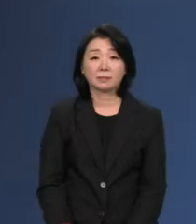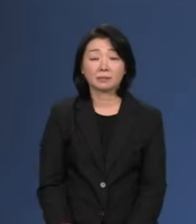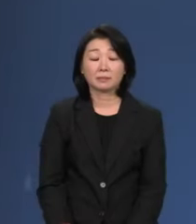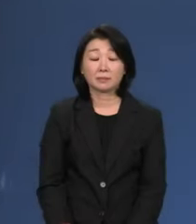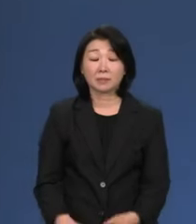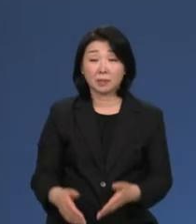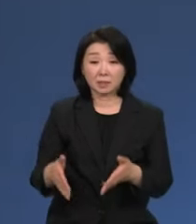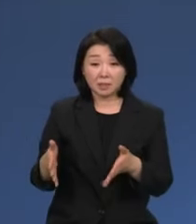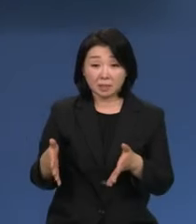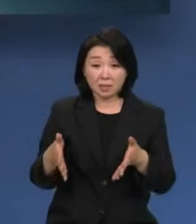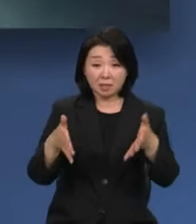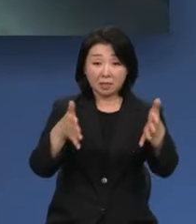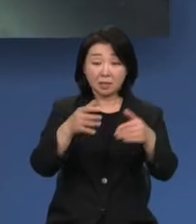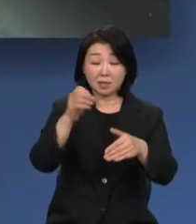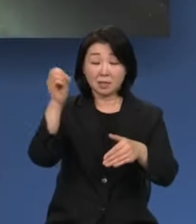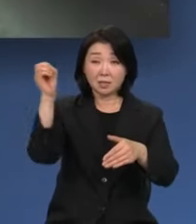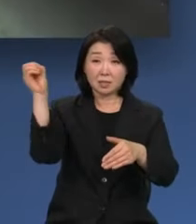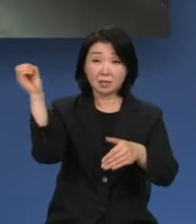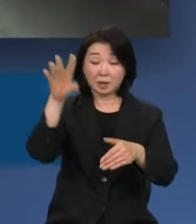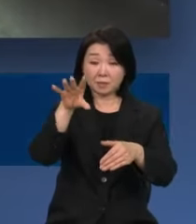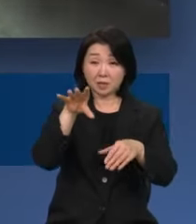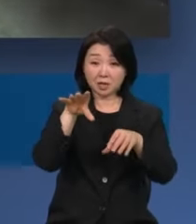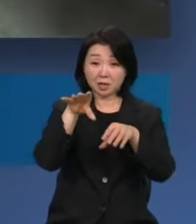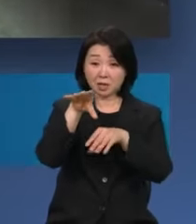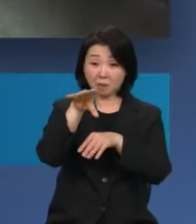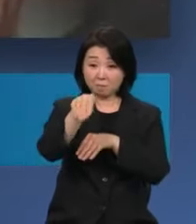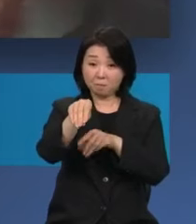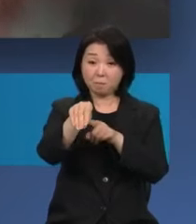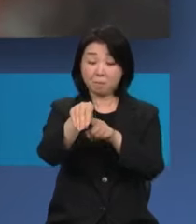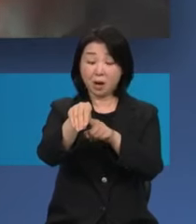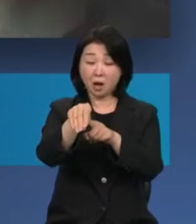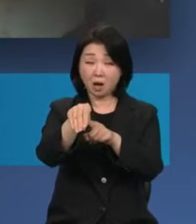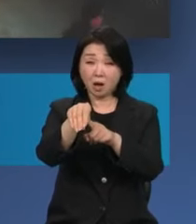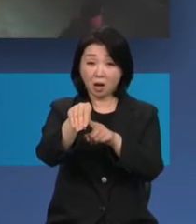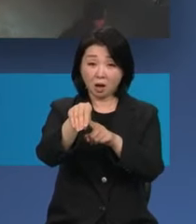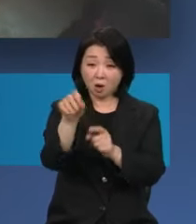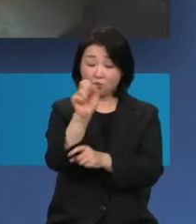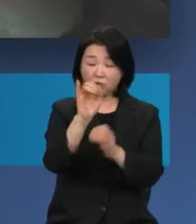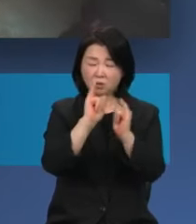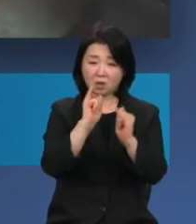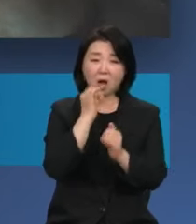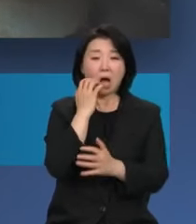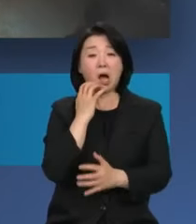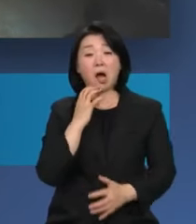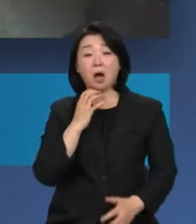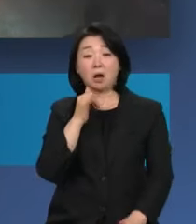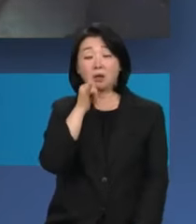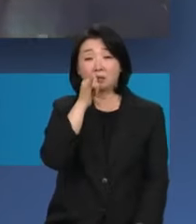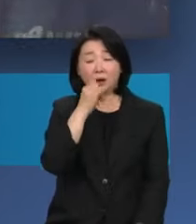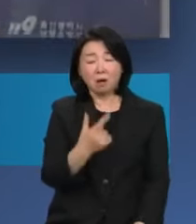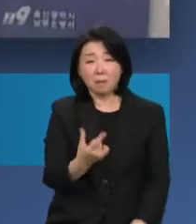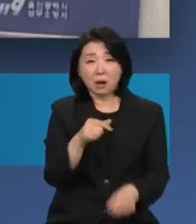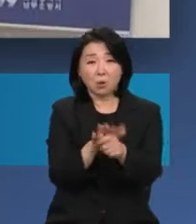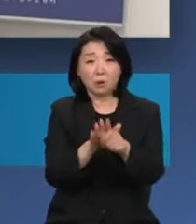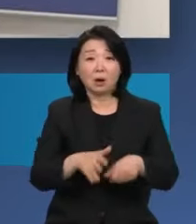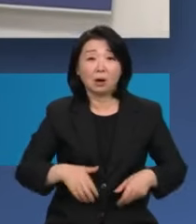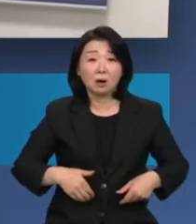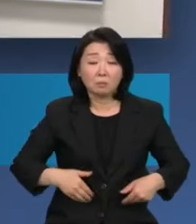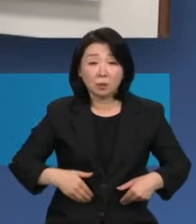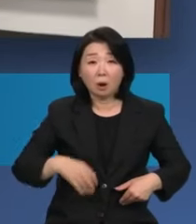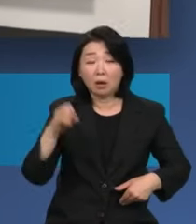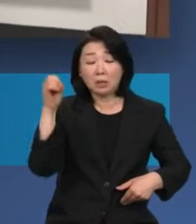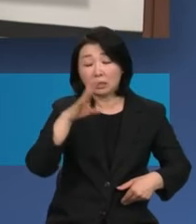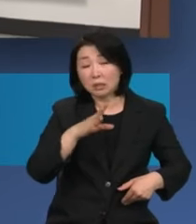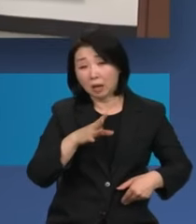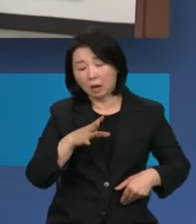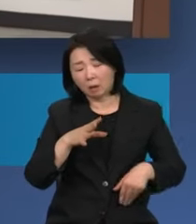네, 길에 갑자기 멈춰선 차량, 운전자는 발작을 일으키고 있었습니다. 빨리 나서지 않으면 위험한 상황이었는데 그냥